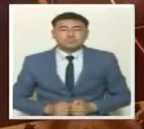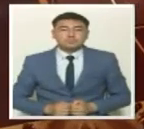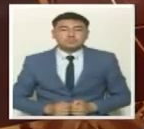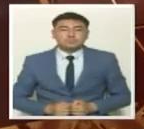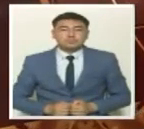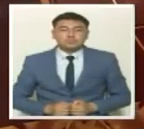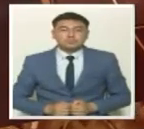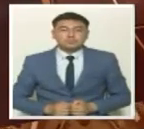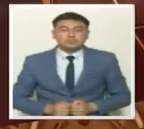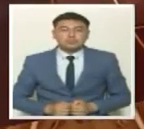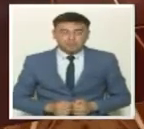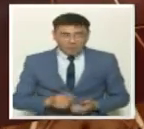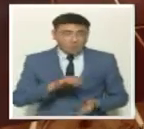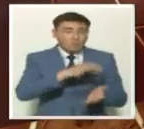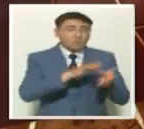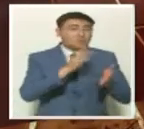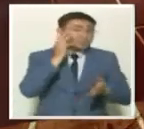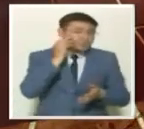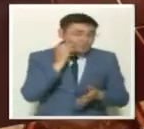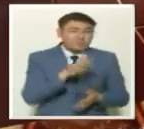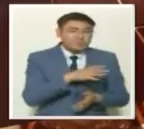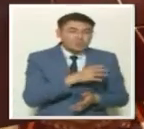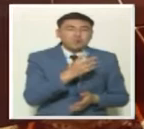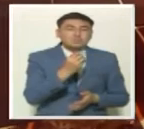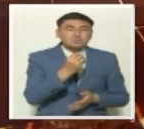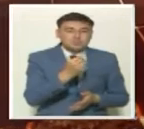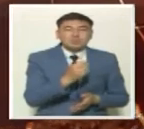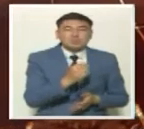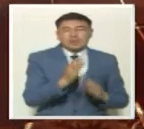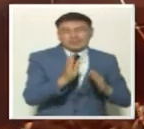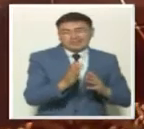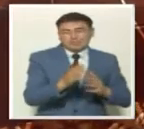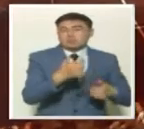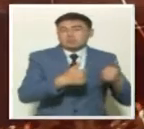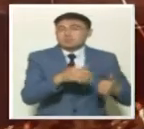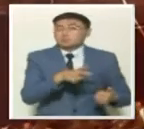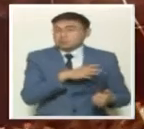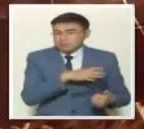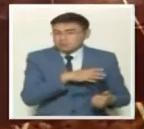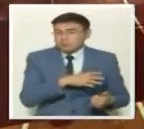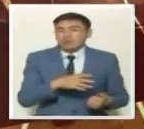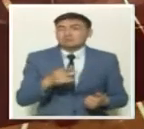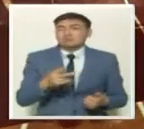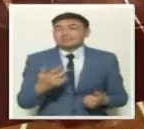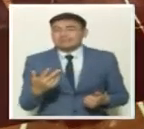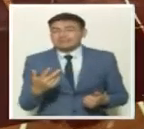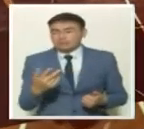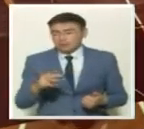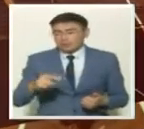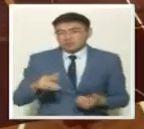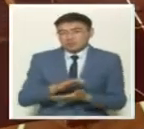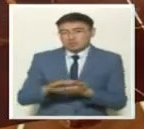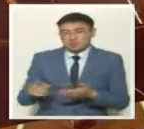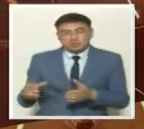И в продолжении темы в Алматы завершился чемпионат Азии по будокай карате. В соревнованиях приняли участие 23 спортсмена из Мангистау.